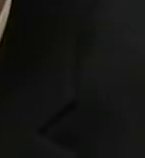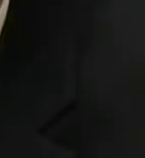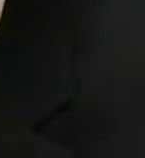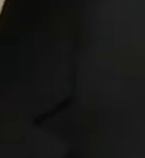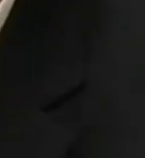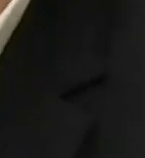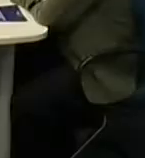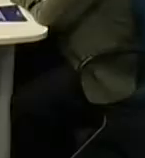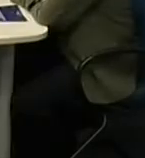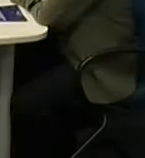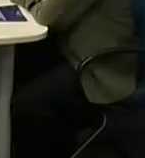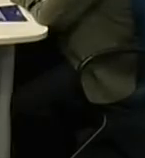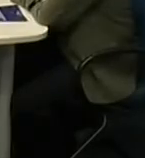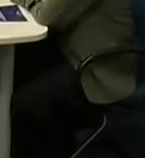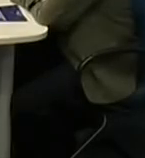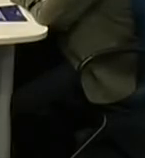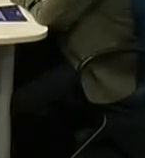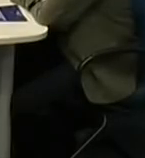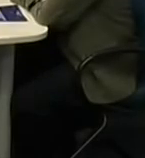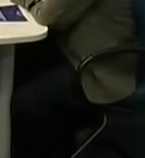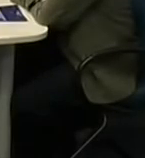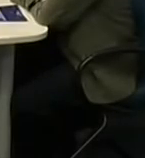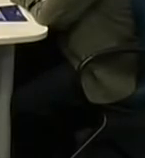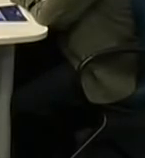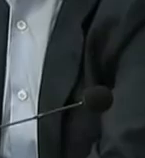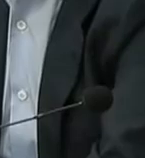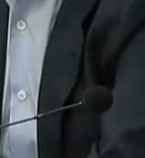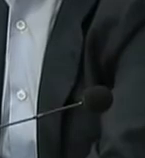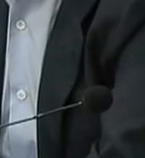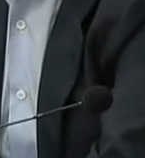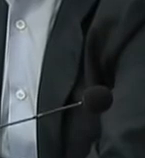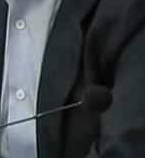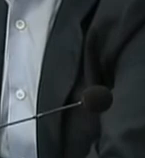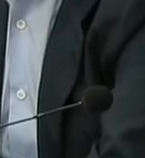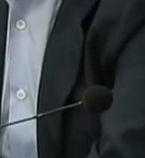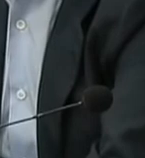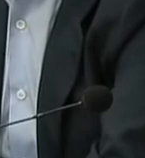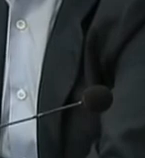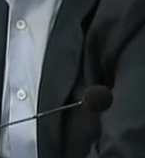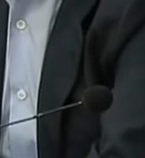необхідності змінити закон про референдум, який підтвердить народну підтримку європейського курсу України.